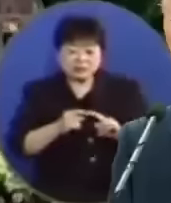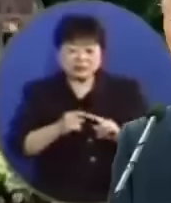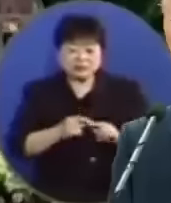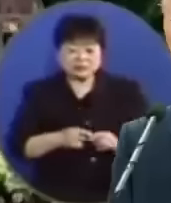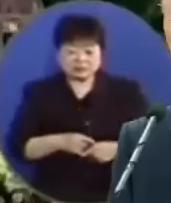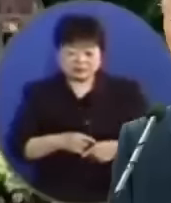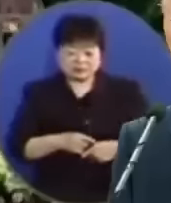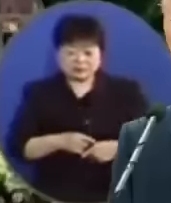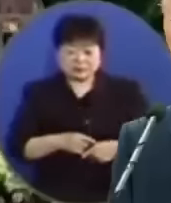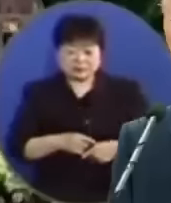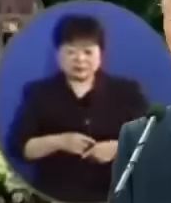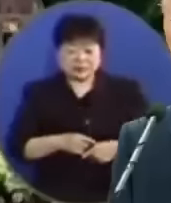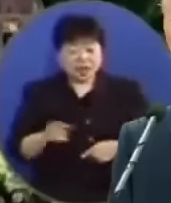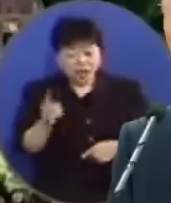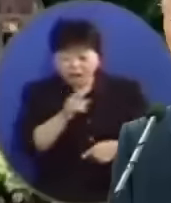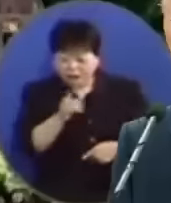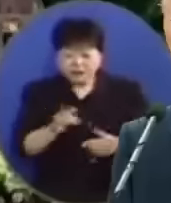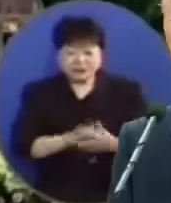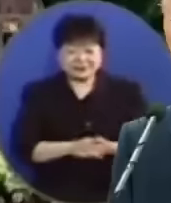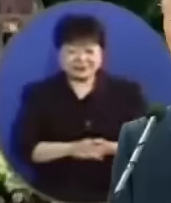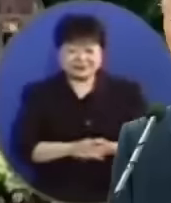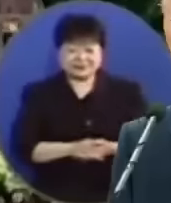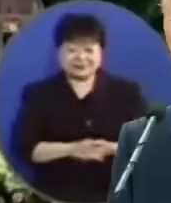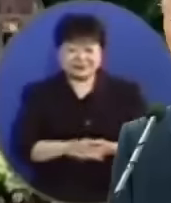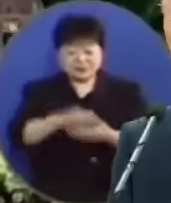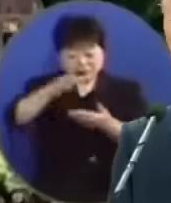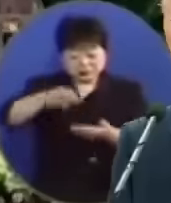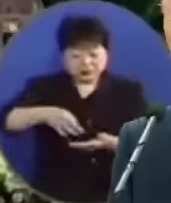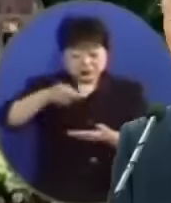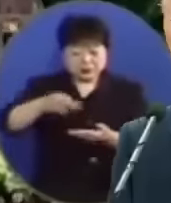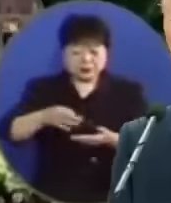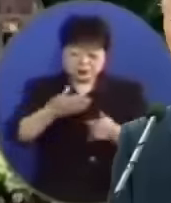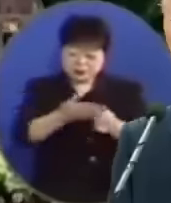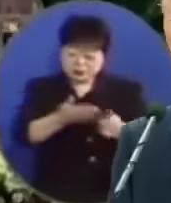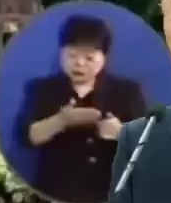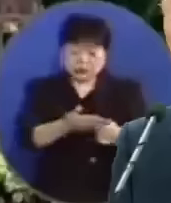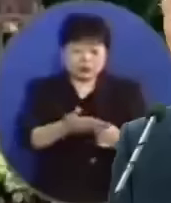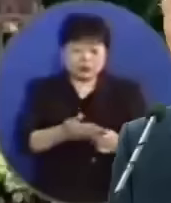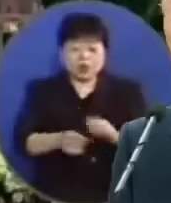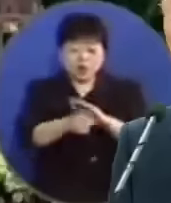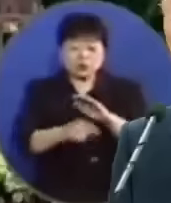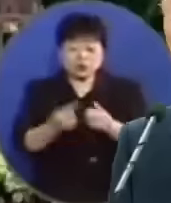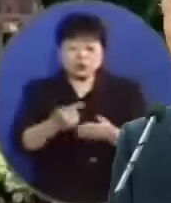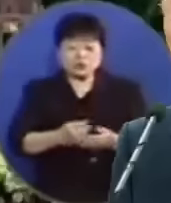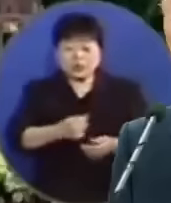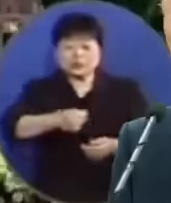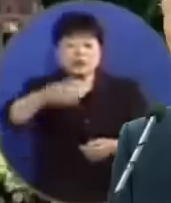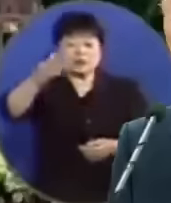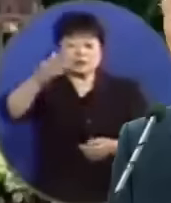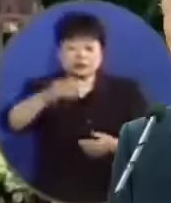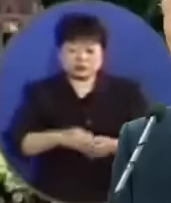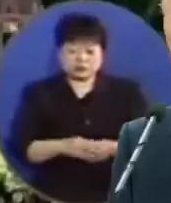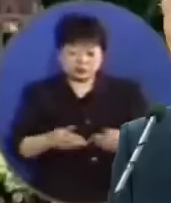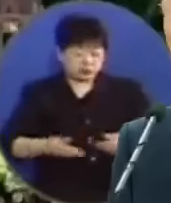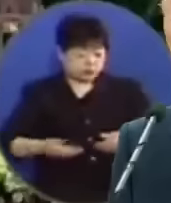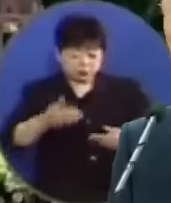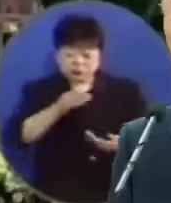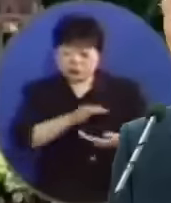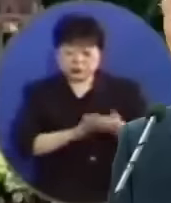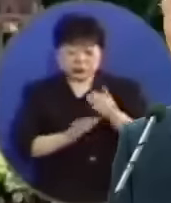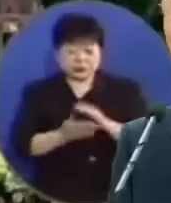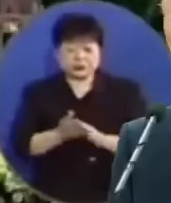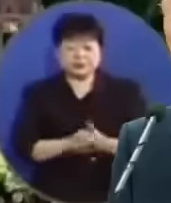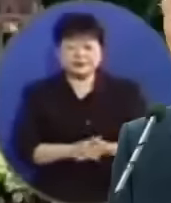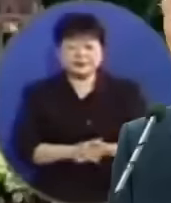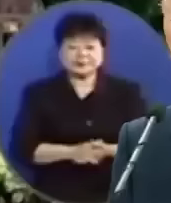소용이 없어요. 우리가 아무리 벌이를 해서 집에 갖다 놓아도 도둑이 들어와서 몰캉 다 가져 나가버리면 무슨 소용이